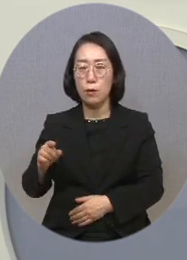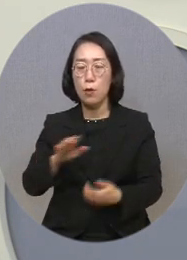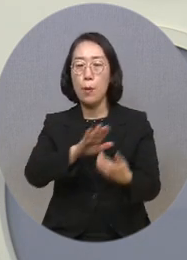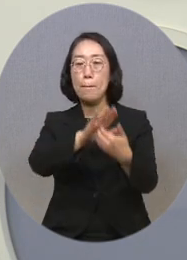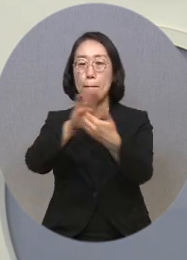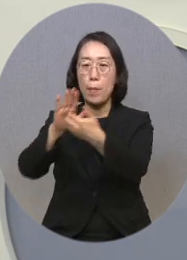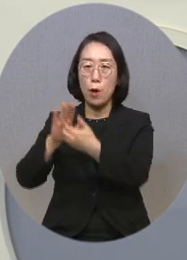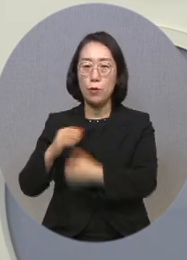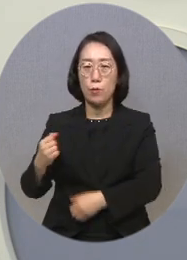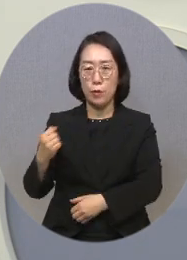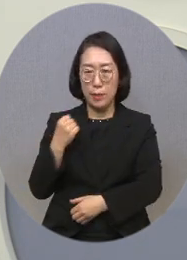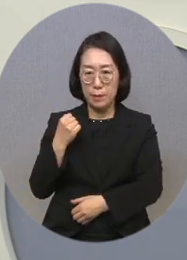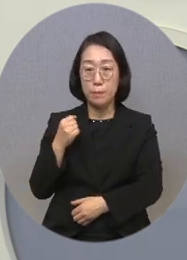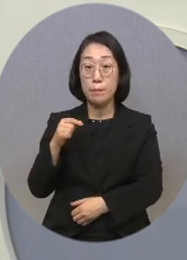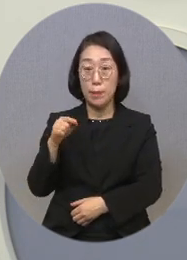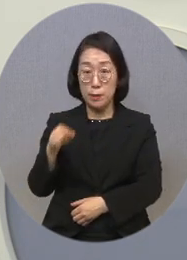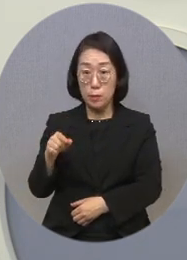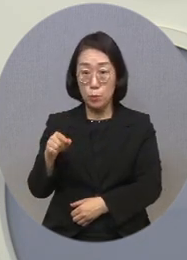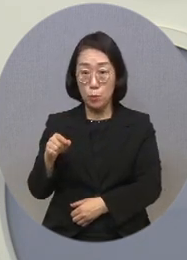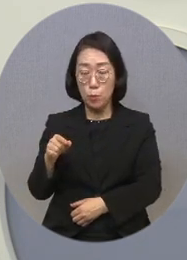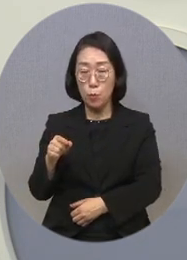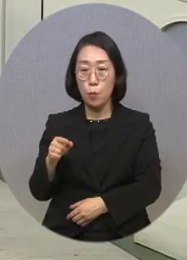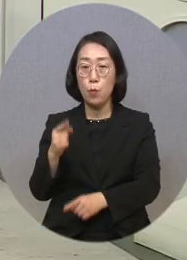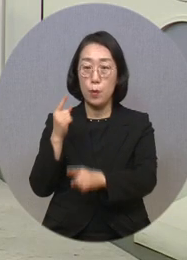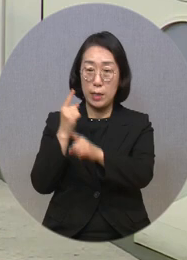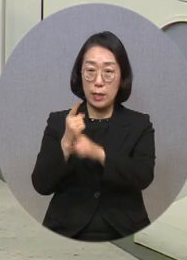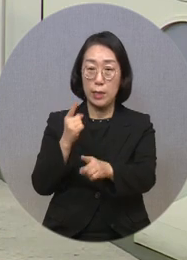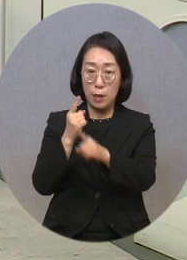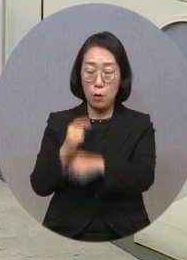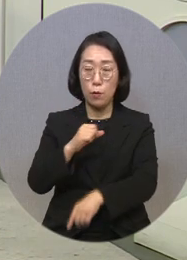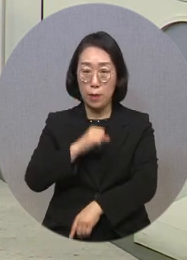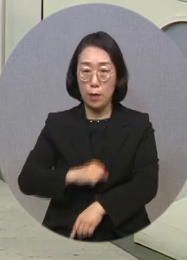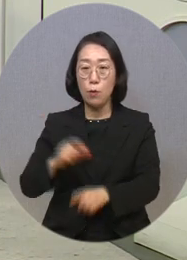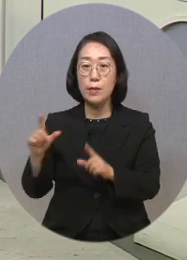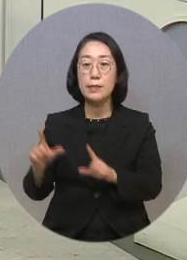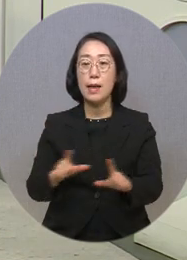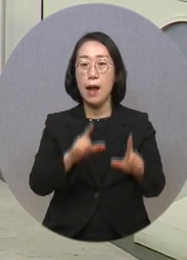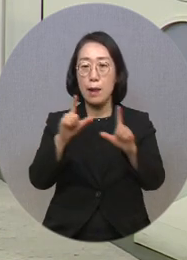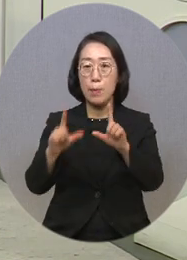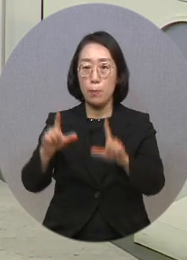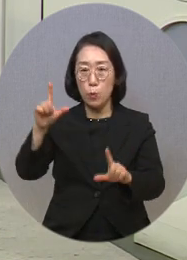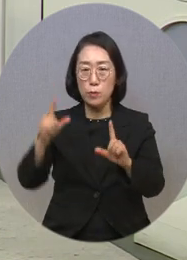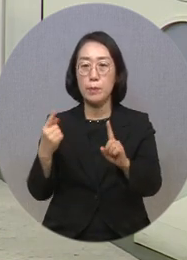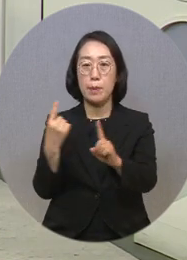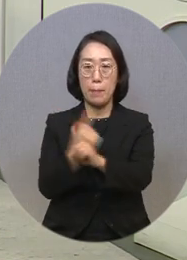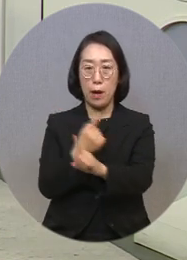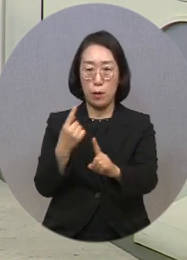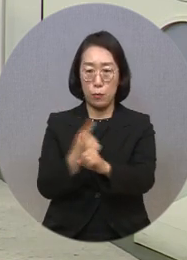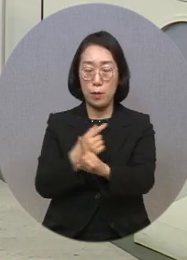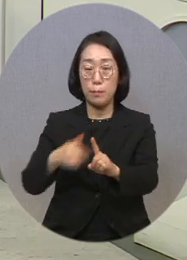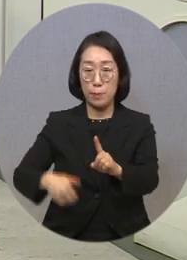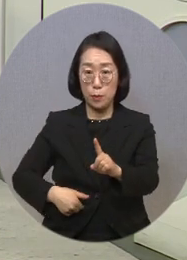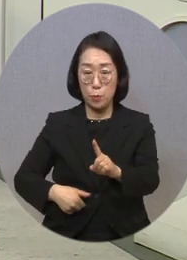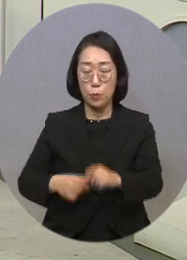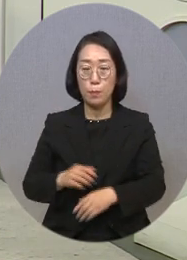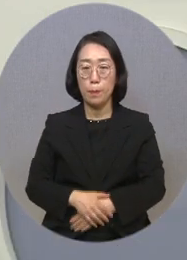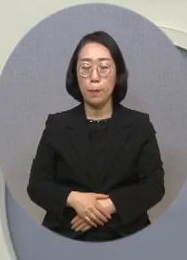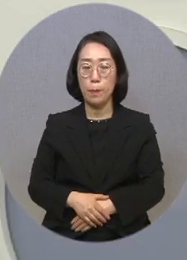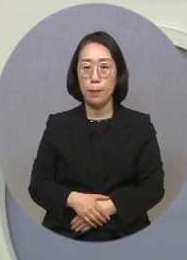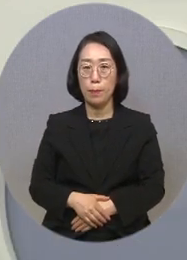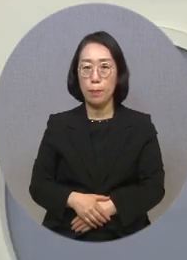면역력을 가지고 우리가 스스로 이겨나가고 삶의 모습이 바뀌어져 가는 거예요. 삶의 모습이